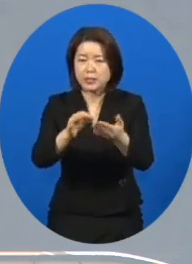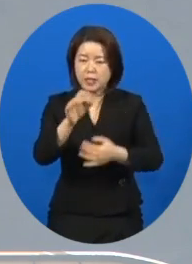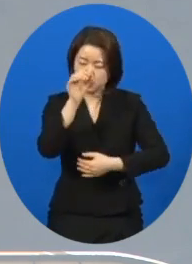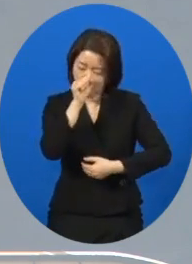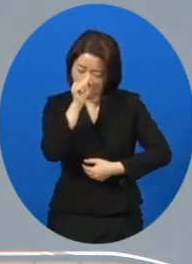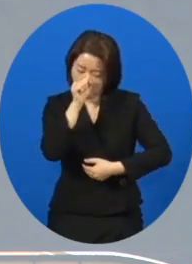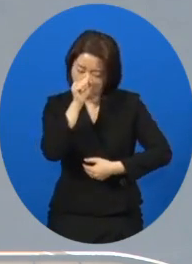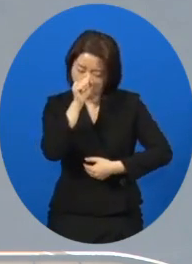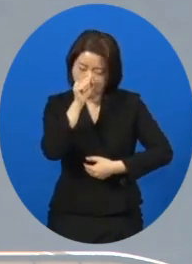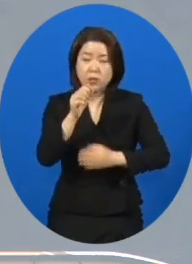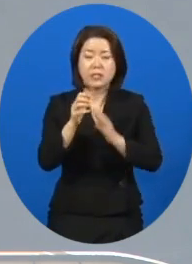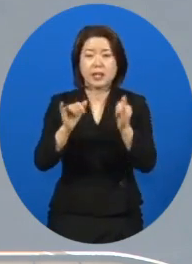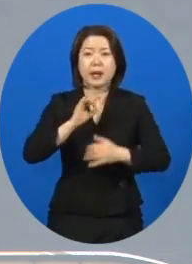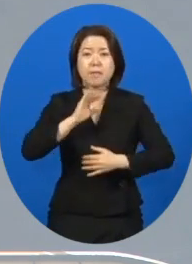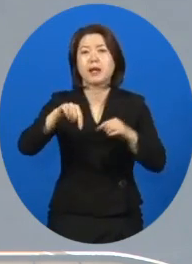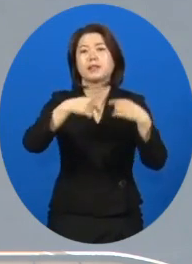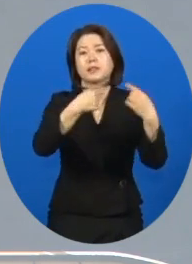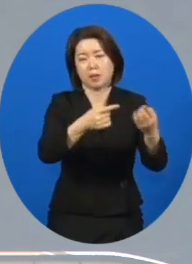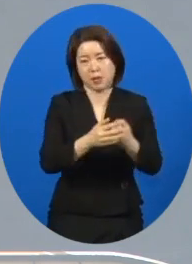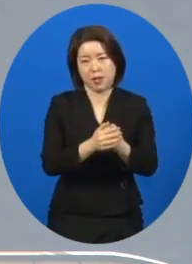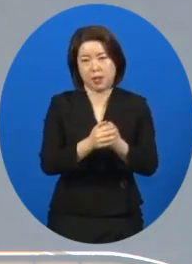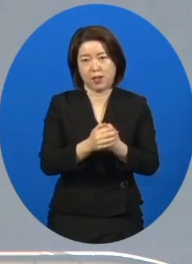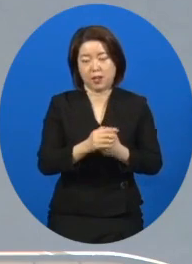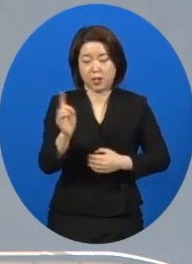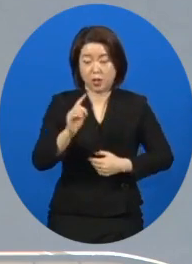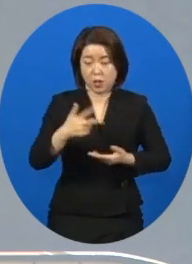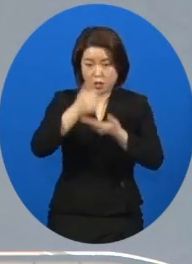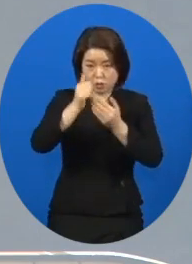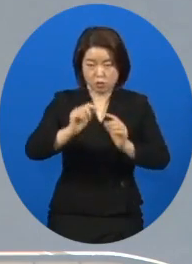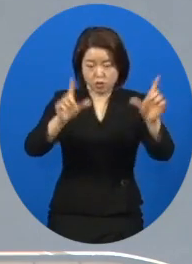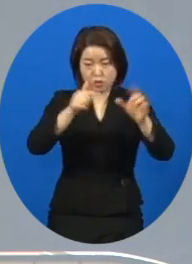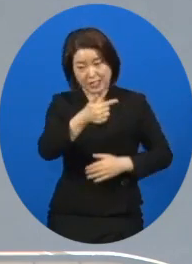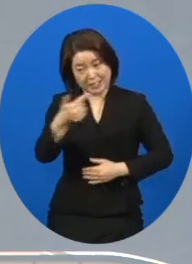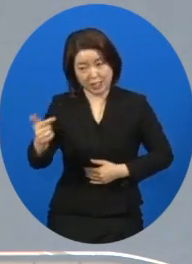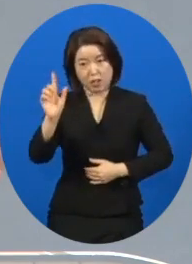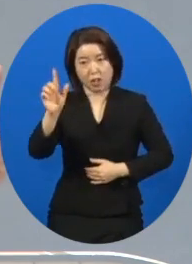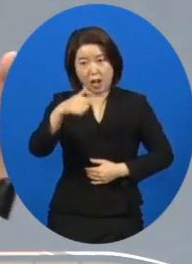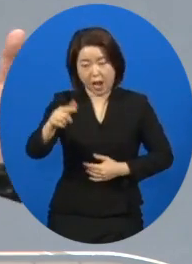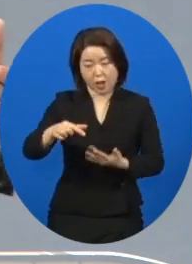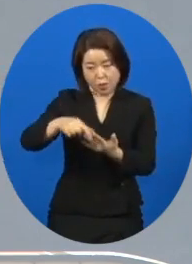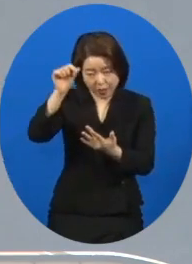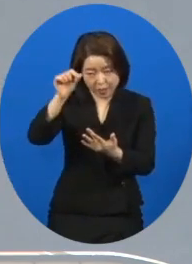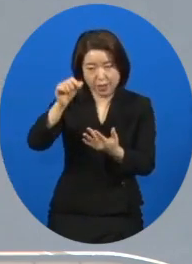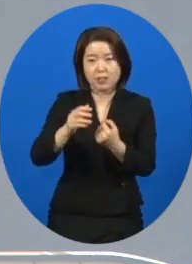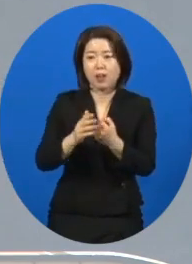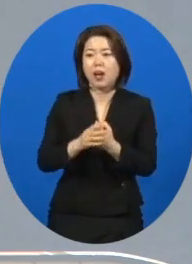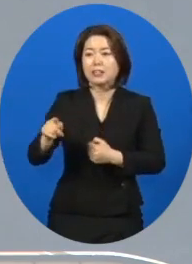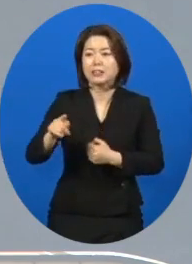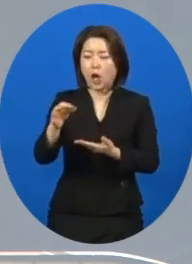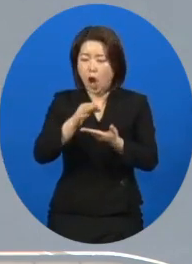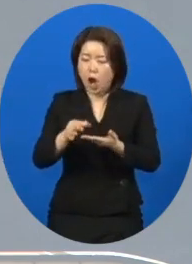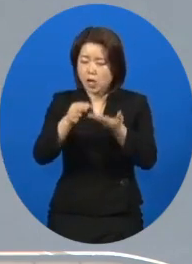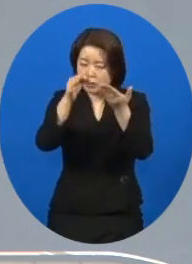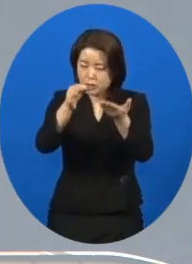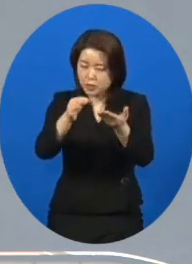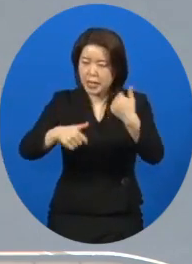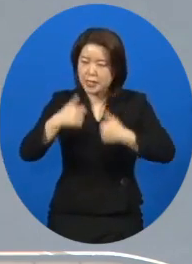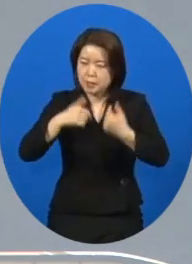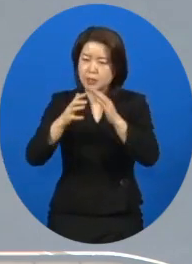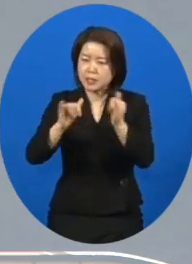그래서 주일 전액을 하루를 택해서 그 헌금하는 게 기쁜 사람만 모이시라고 그랬습니다.